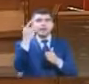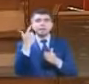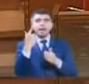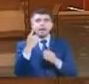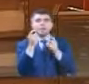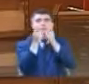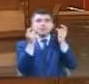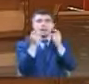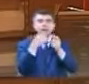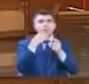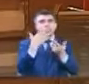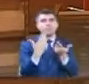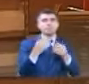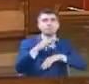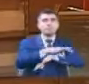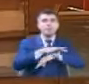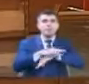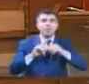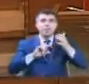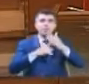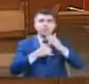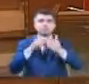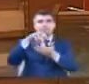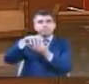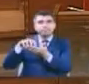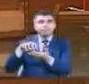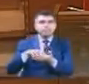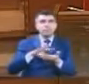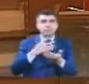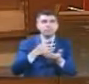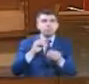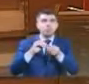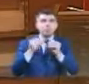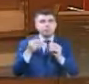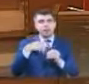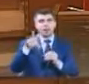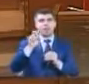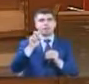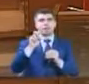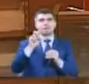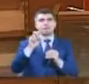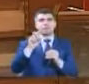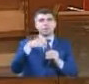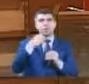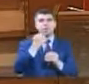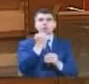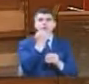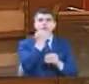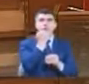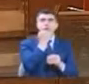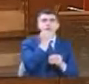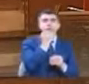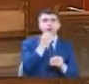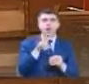حنا تنتكلموا على المكتب الوطني لكن على مستوى التوزيع كاين المكتب الوطني كاين التدبير المفوض وهناك اعتراف بان هناك اخطاء